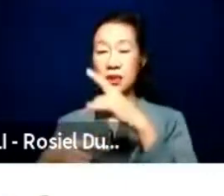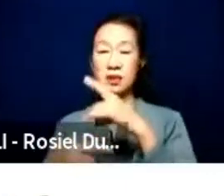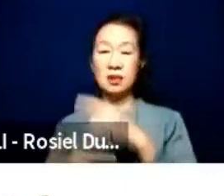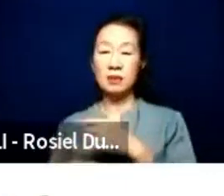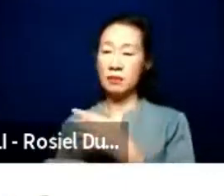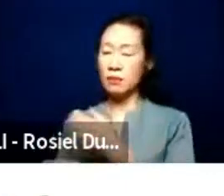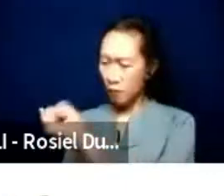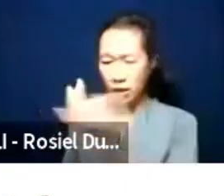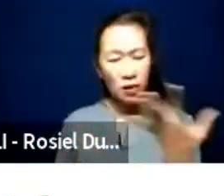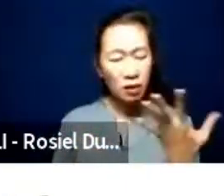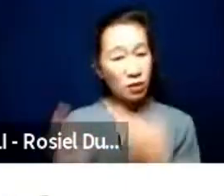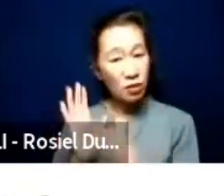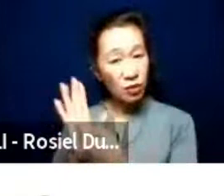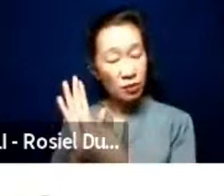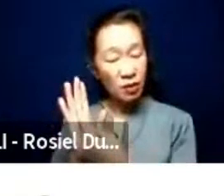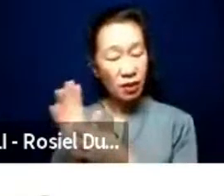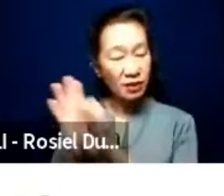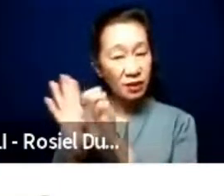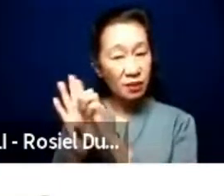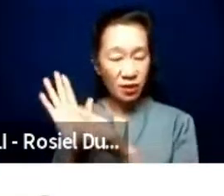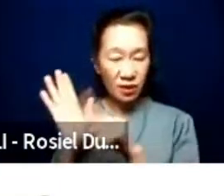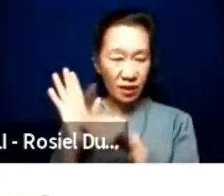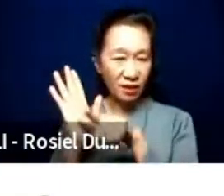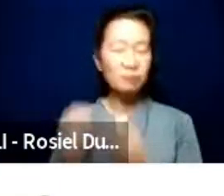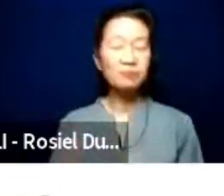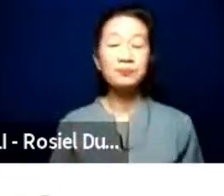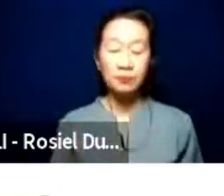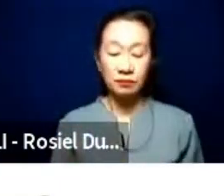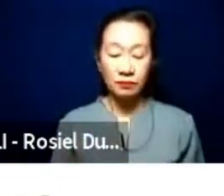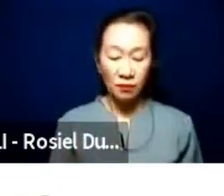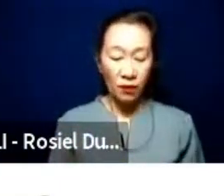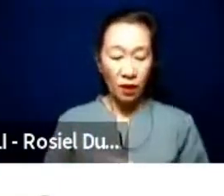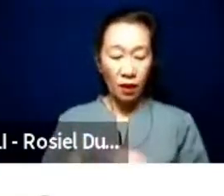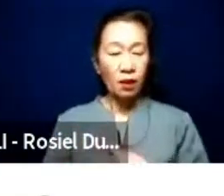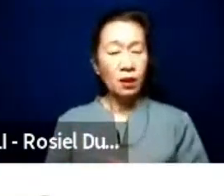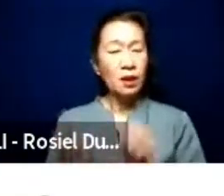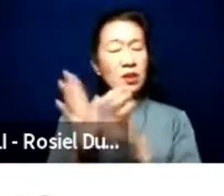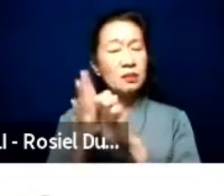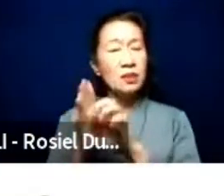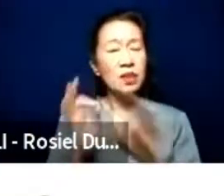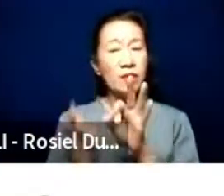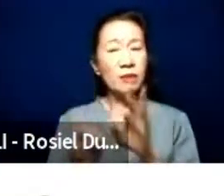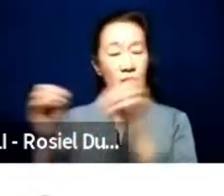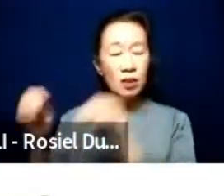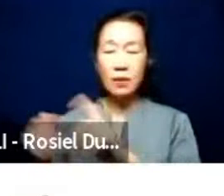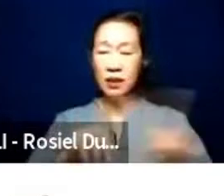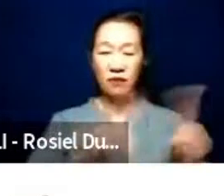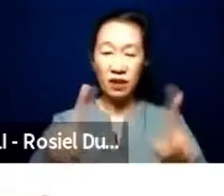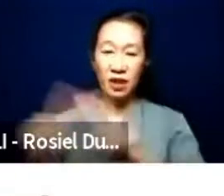inventories, and I'll show you some examples later on. Tapos kung halimbawa na ilagay natin siya sa iba't